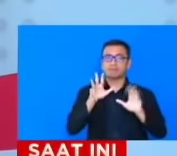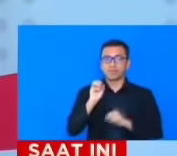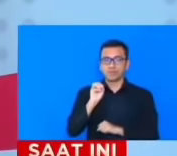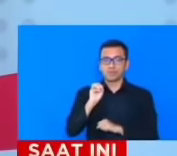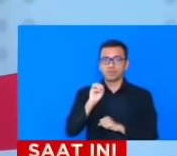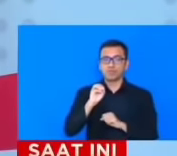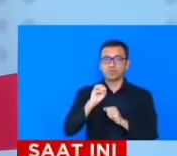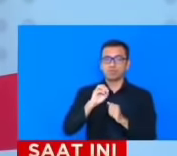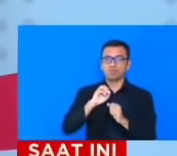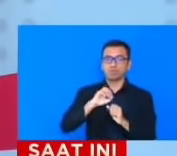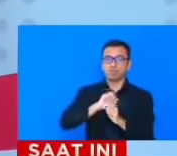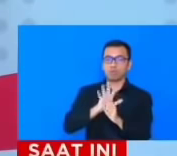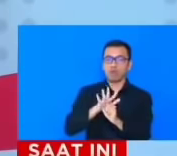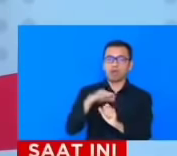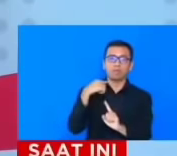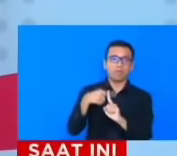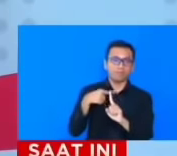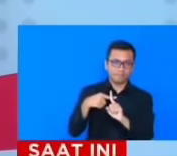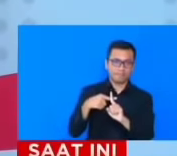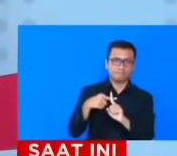kasus positif akumulatif.